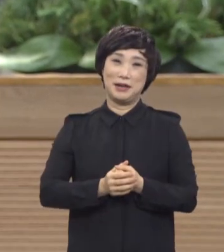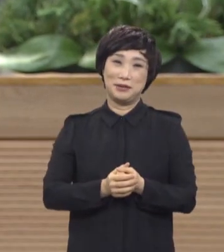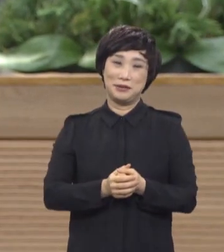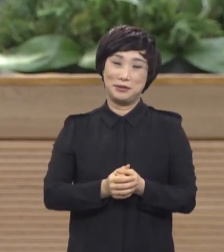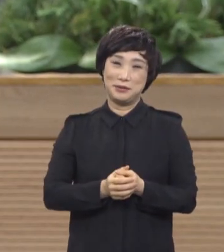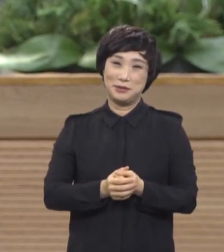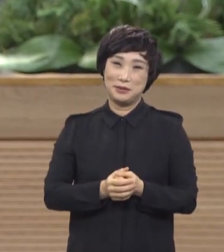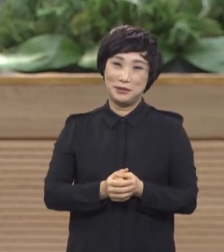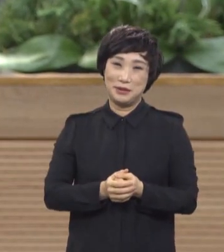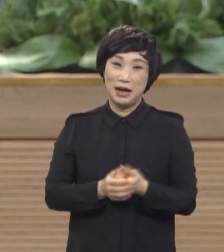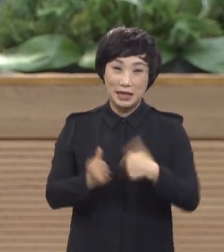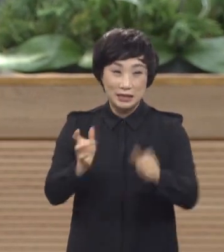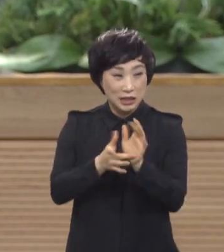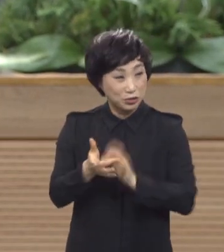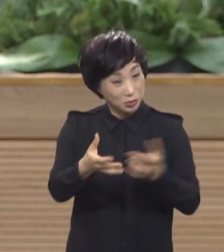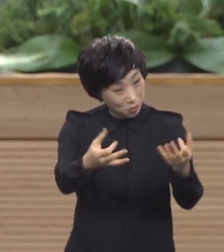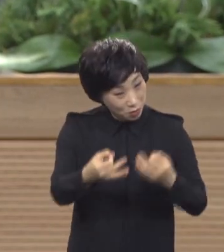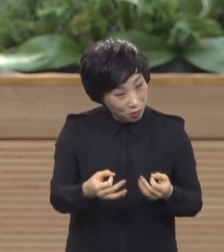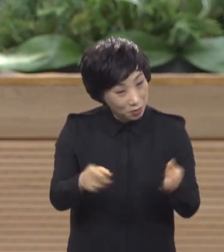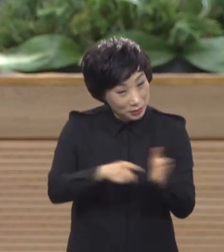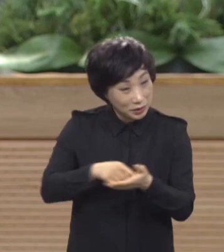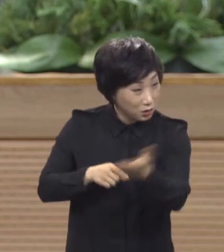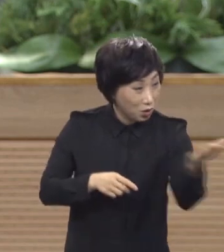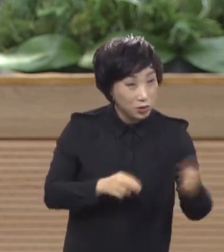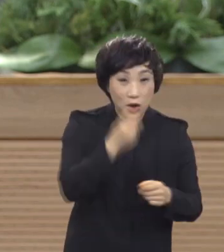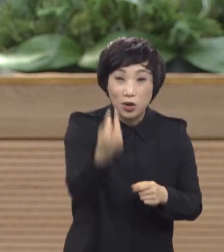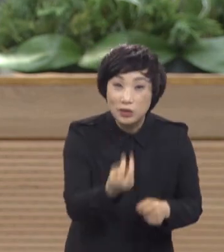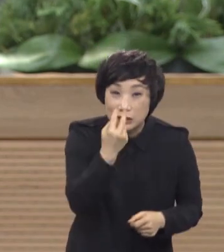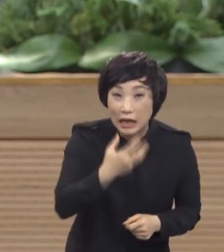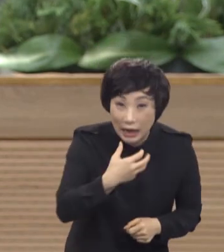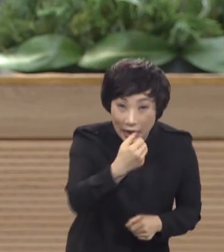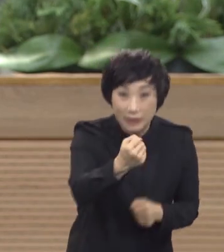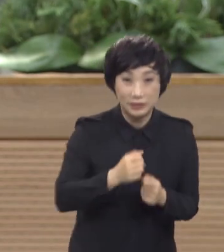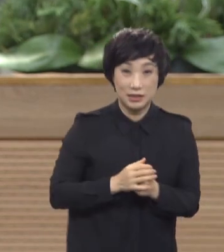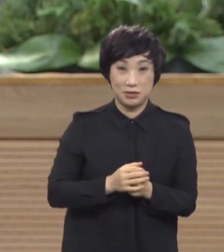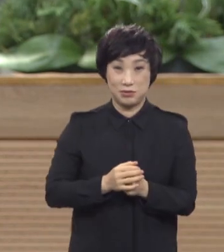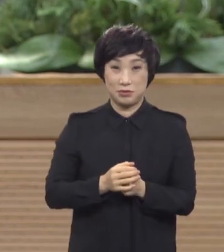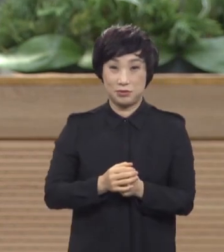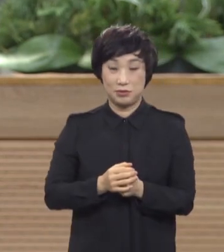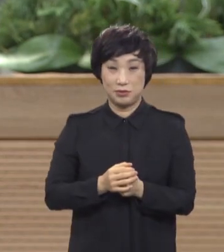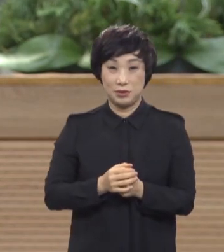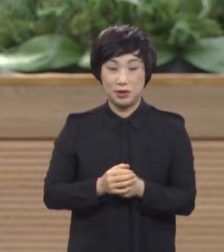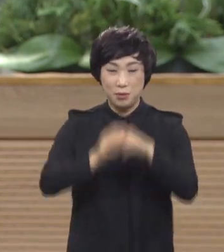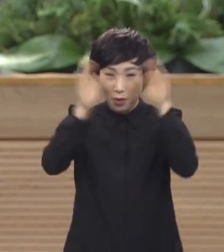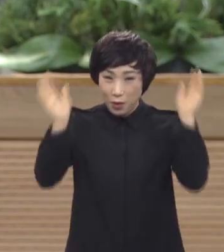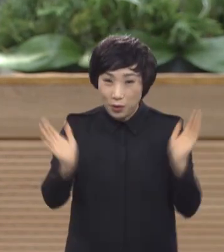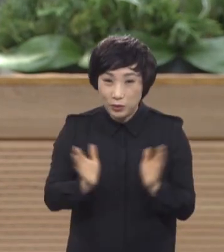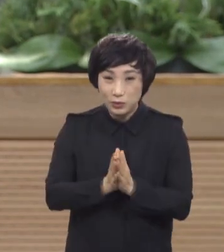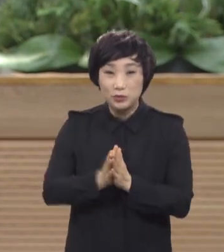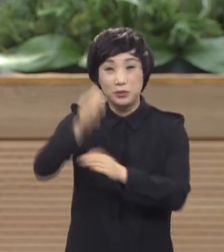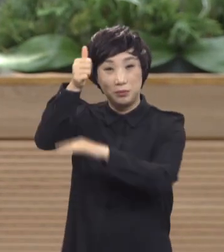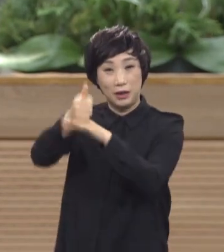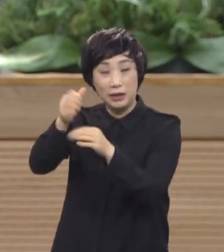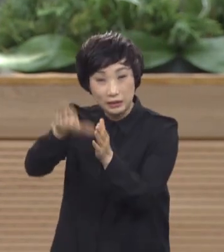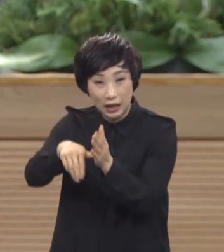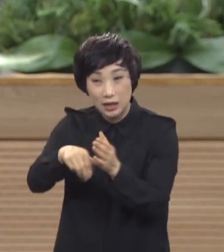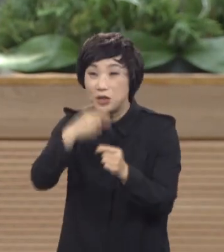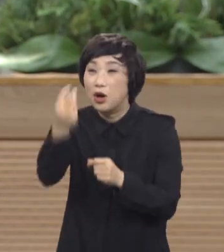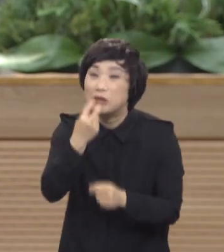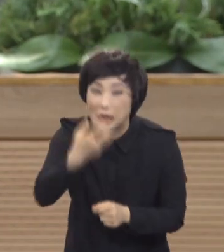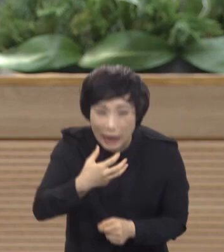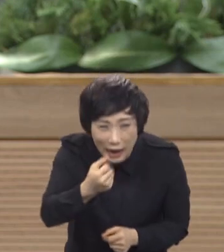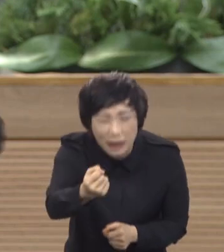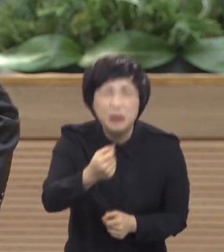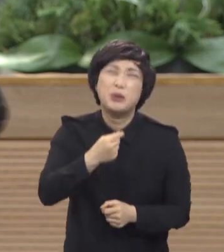아들을 보고 믿는 자는 영생을 얻을 것이니 다 마지막에 영생 얻지를